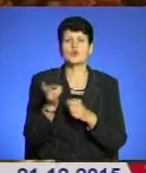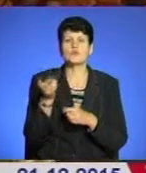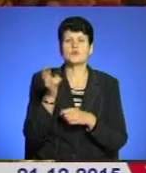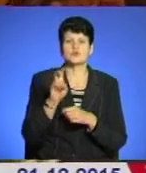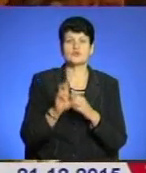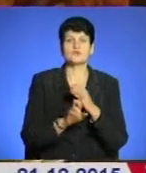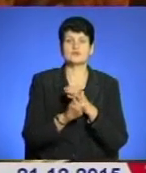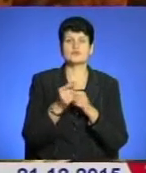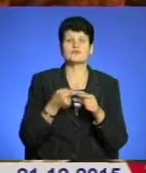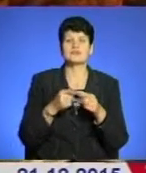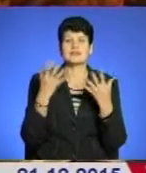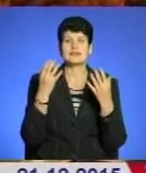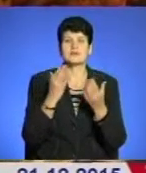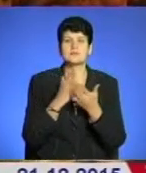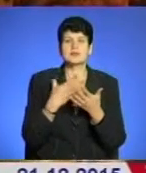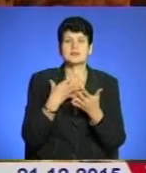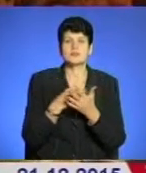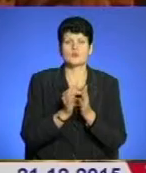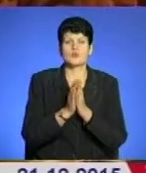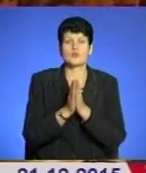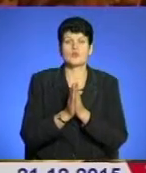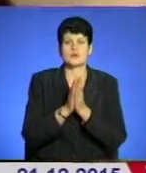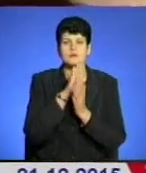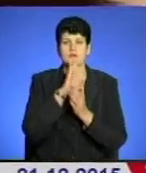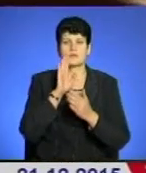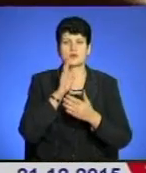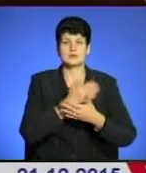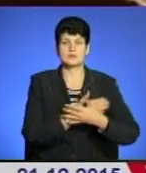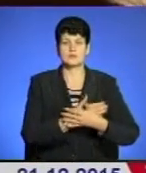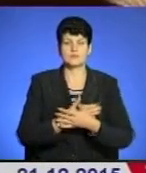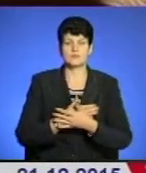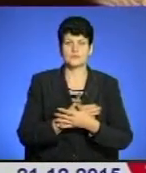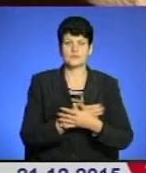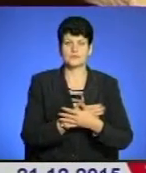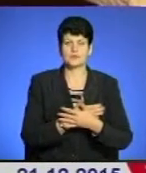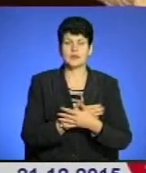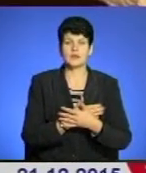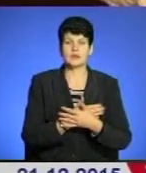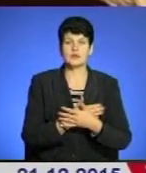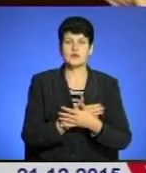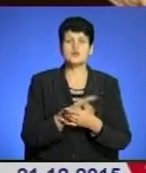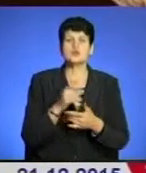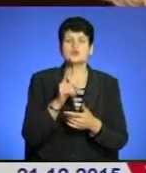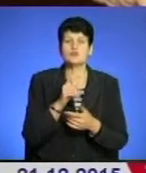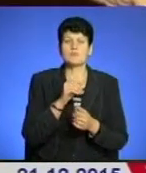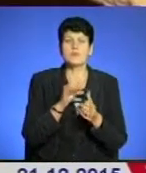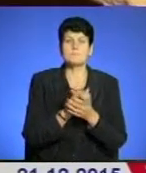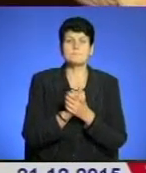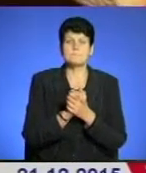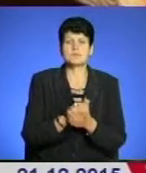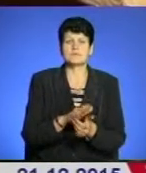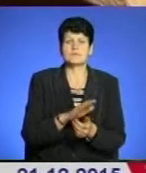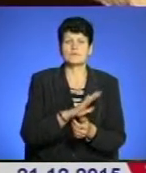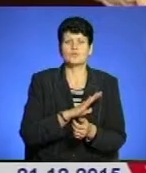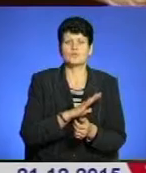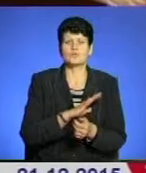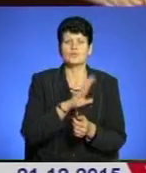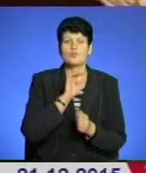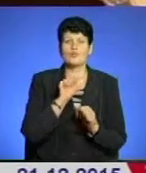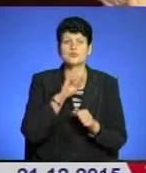храму у цей день, має свої прохання до Богородиці. Щоб мир був вже нарешті, може, матінка